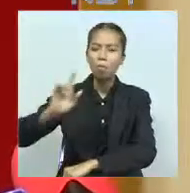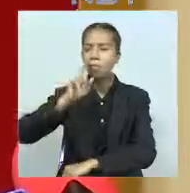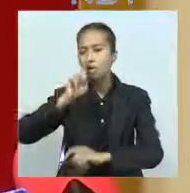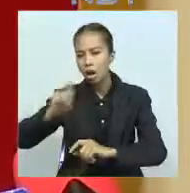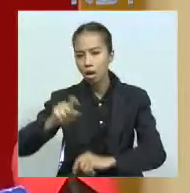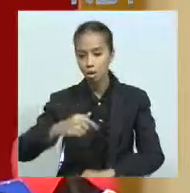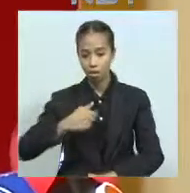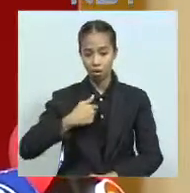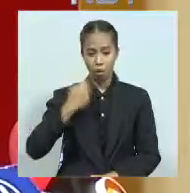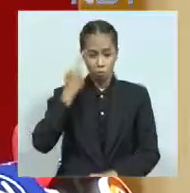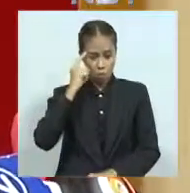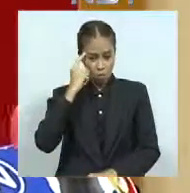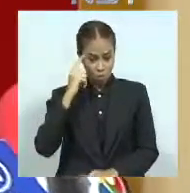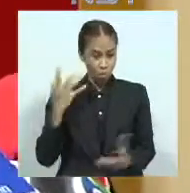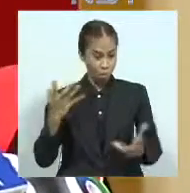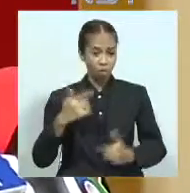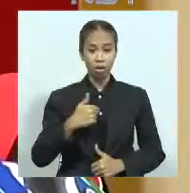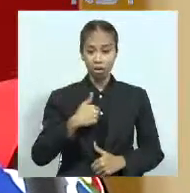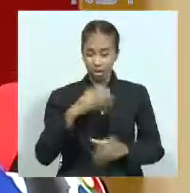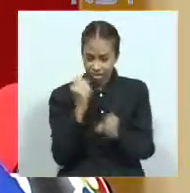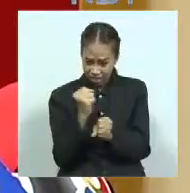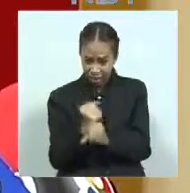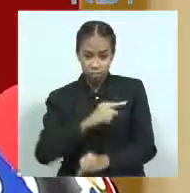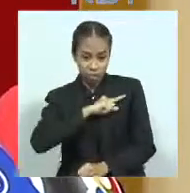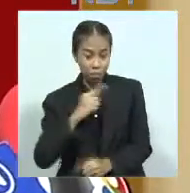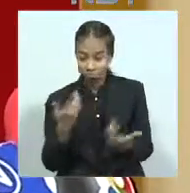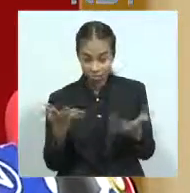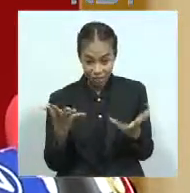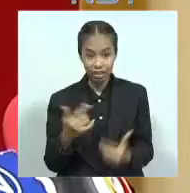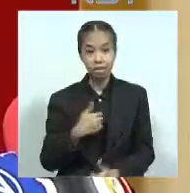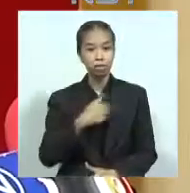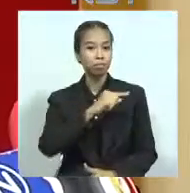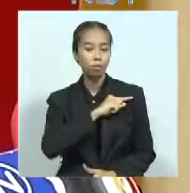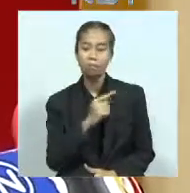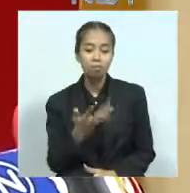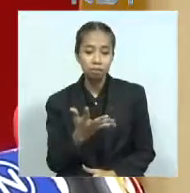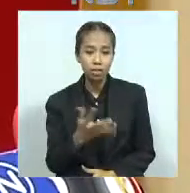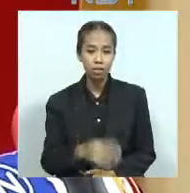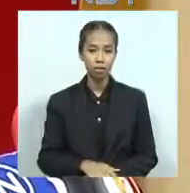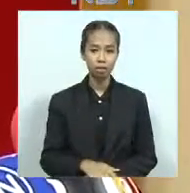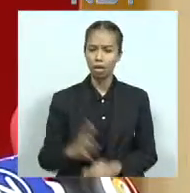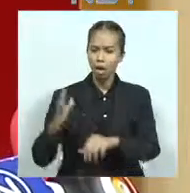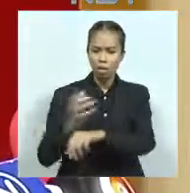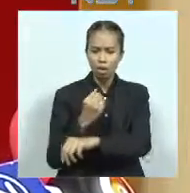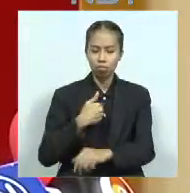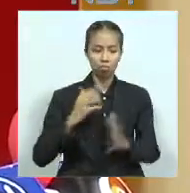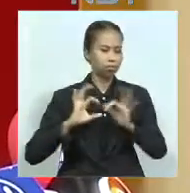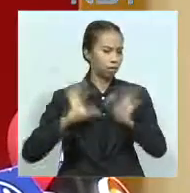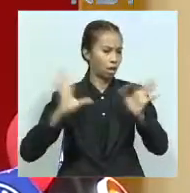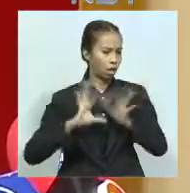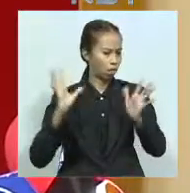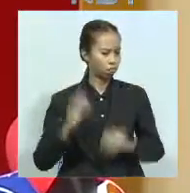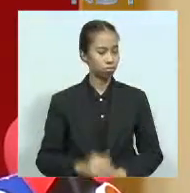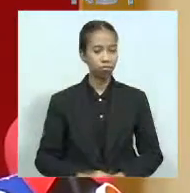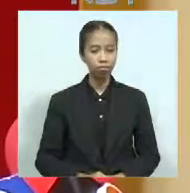ก็ผมจะไปดูยังไงไม่ได้ทำงานนี้ไม่ได้ทำงานนี้ทางการเมืองไม่ได้เล่น